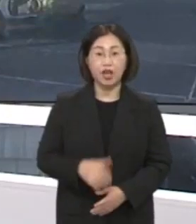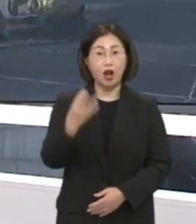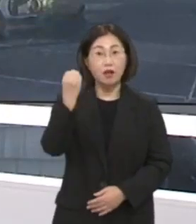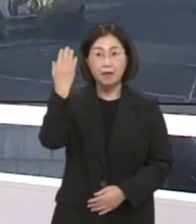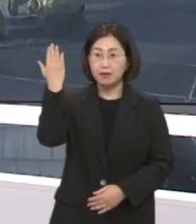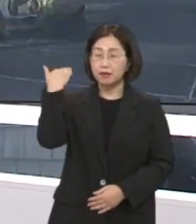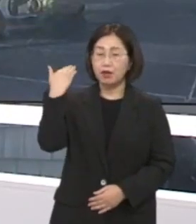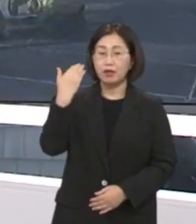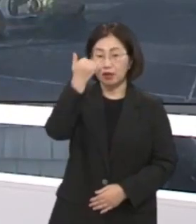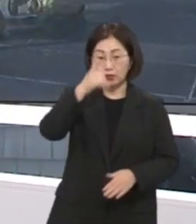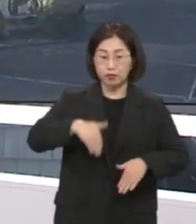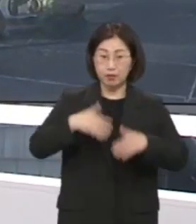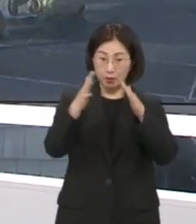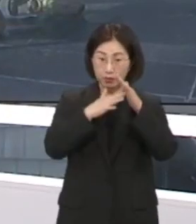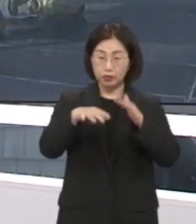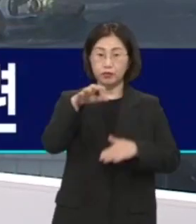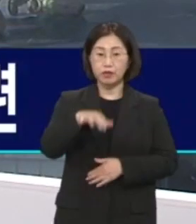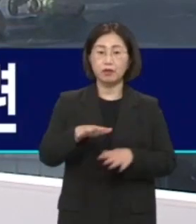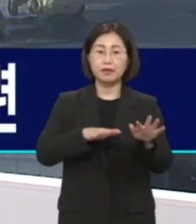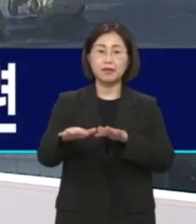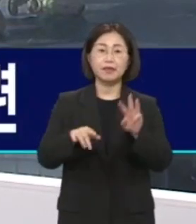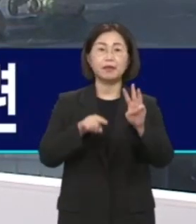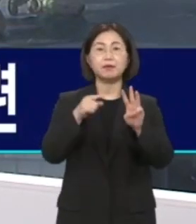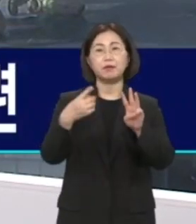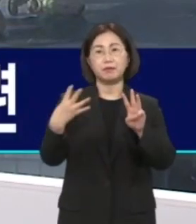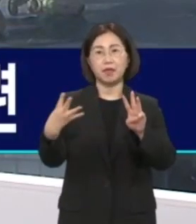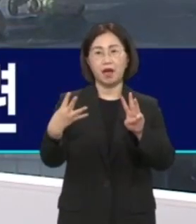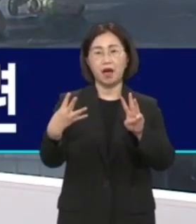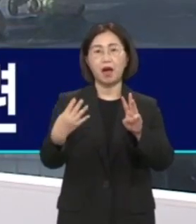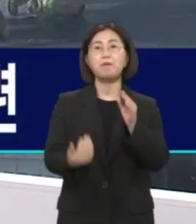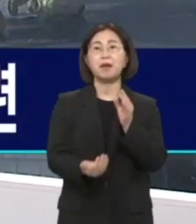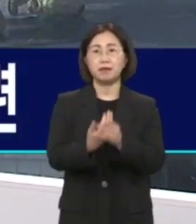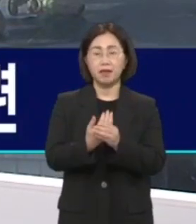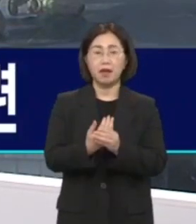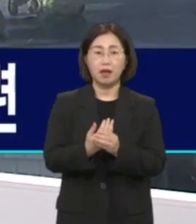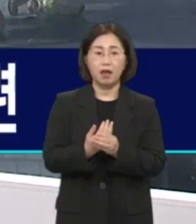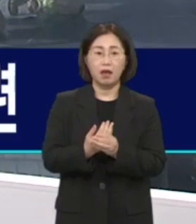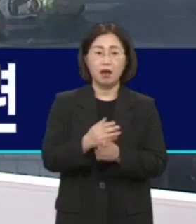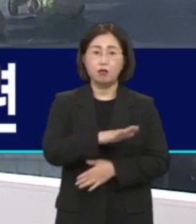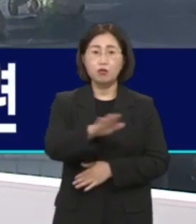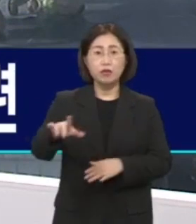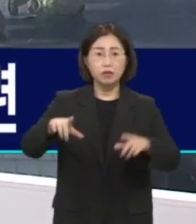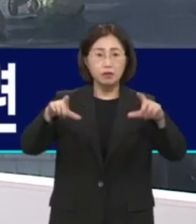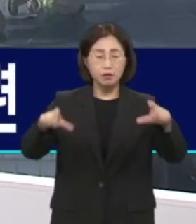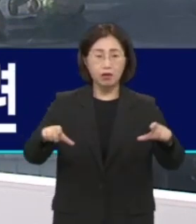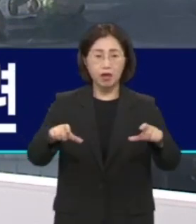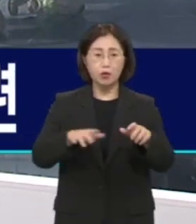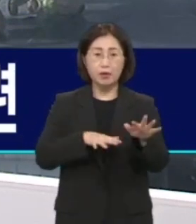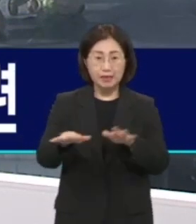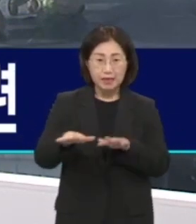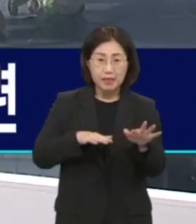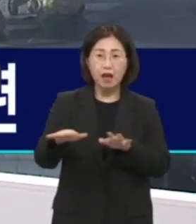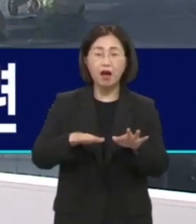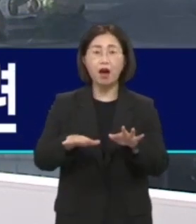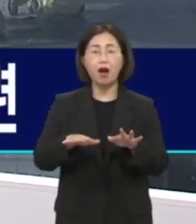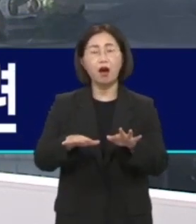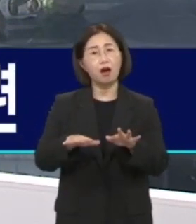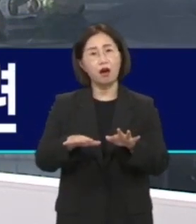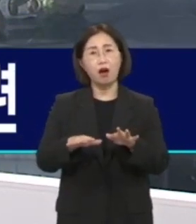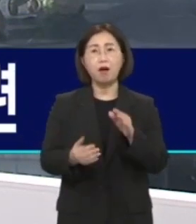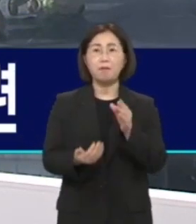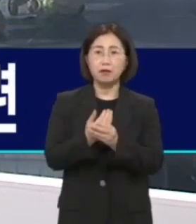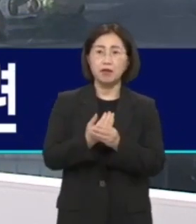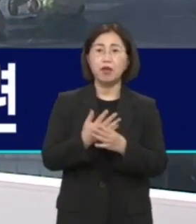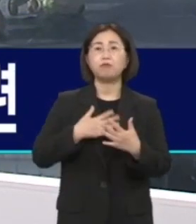며칠 전 충남 공주에서 규모 3.4의 지진이 발생하는 등 우리 지역에서도 지진 재난에 대한 불안감이 커지고